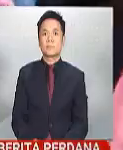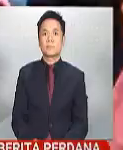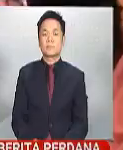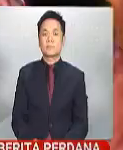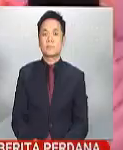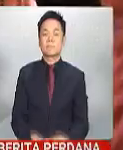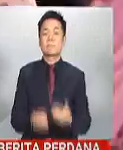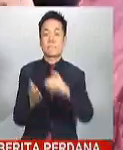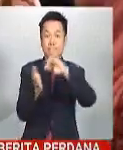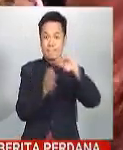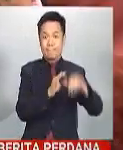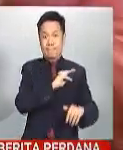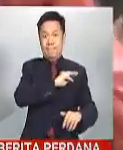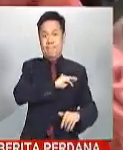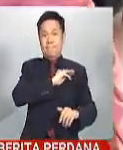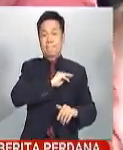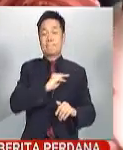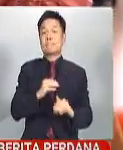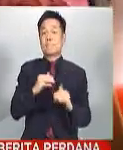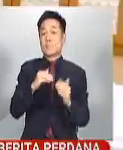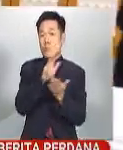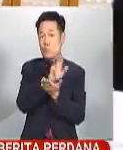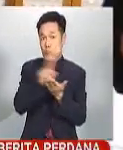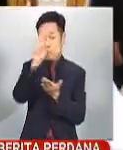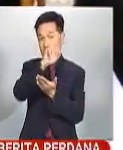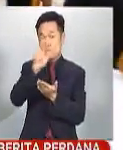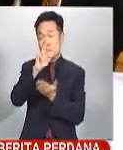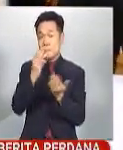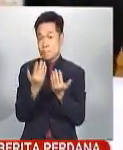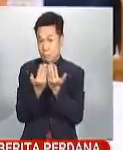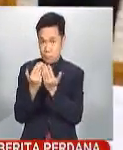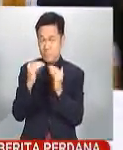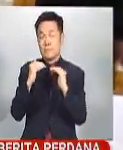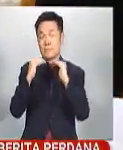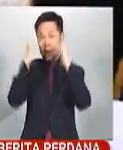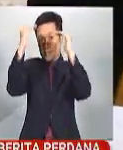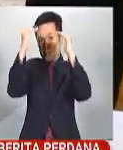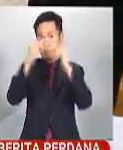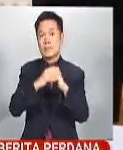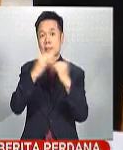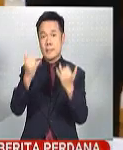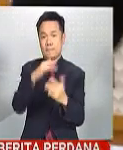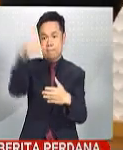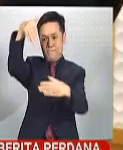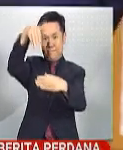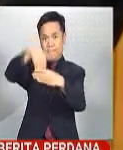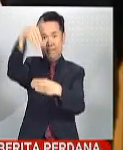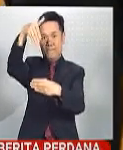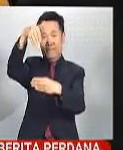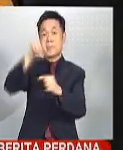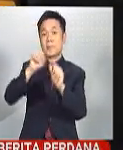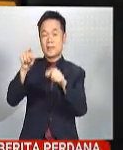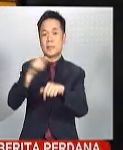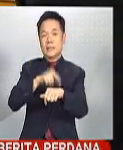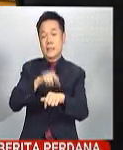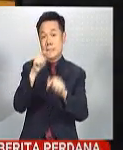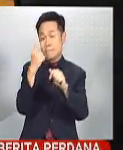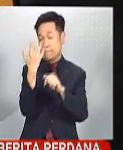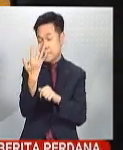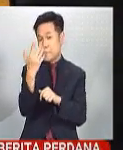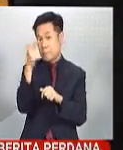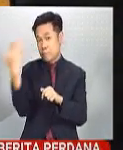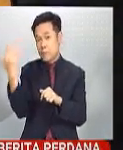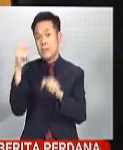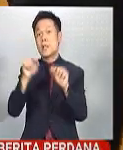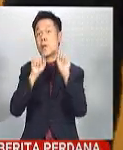Menteri Pengajian Tinggi Datuk Dr. Noraini Ahmad pula mengetik kad prakamasa pada pukul 5.45 petang tadi dan